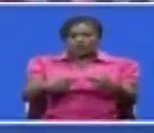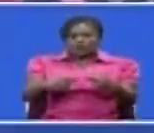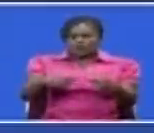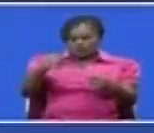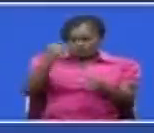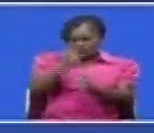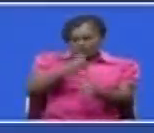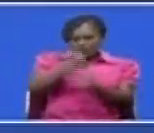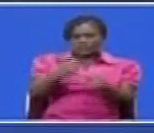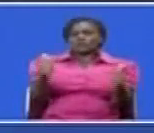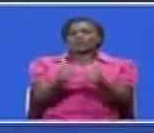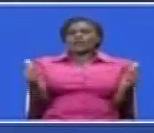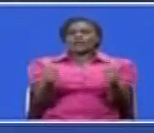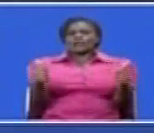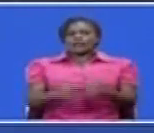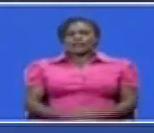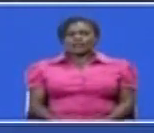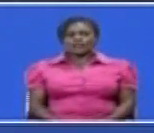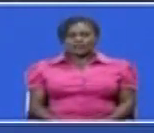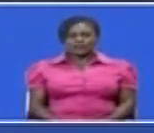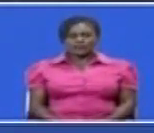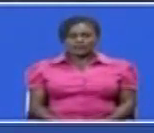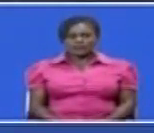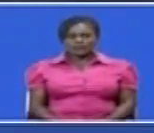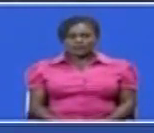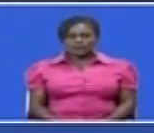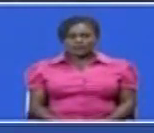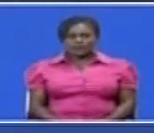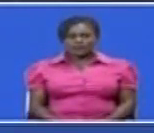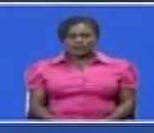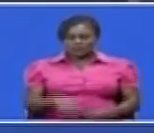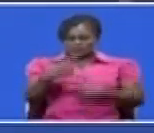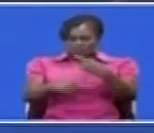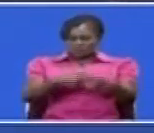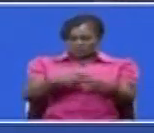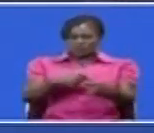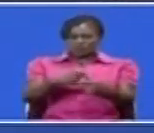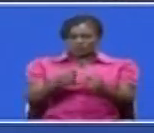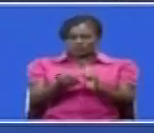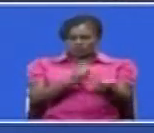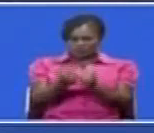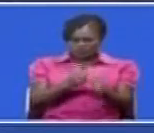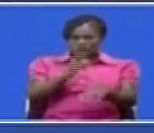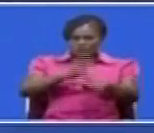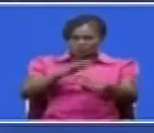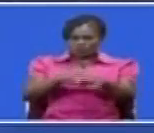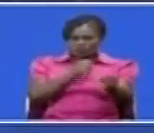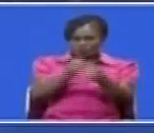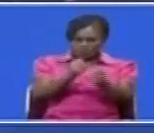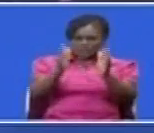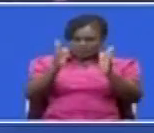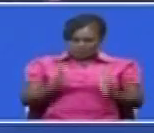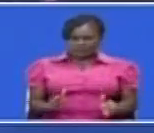mapigano 8. Nashukuru sana Mganda si hata alikuwa boxer ambaye kulingana na record yake hata kuangalia kwa boxing. Was a good boxer. So ni ile